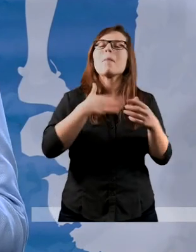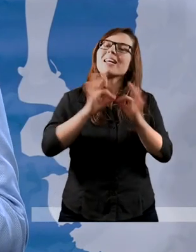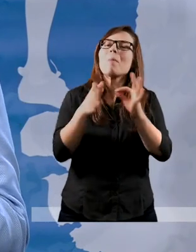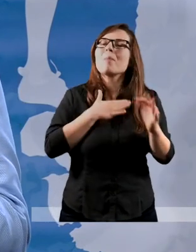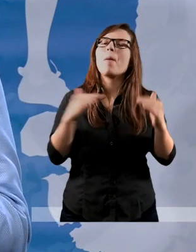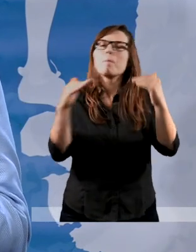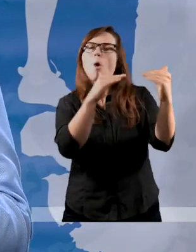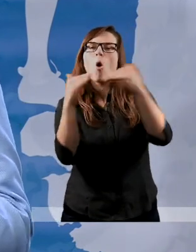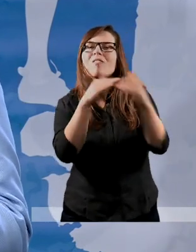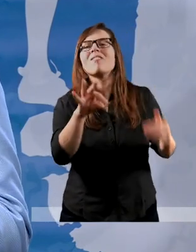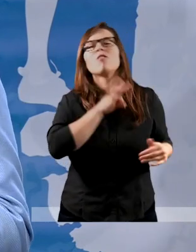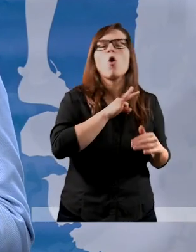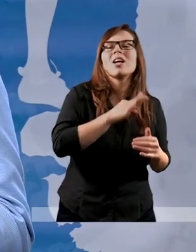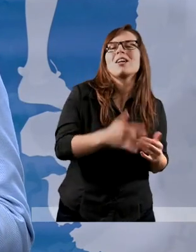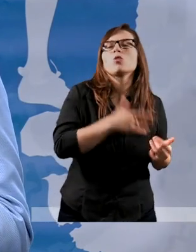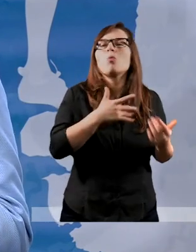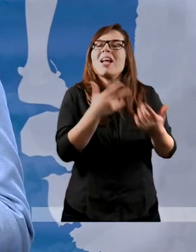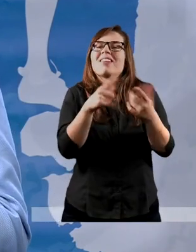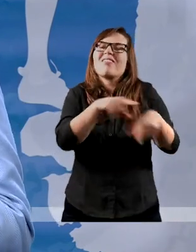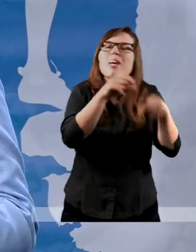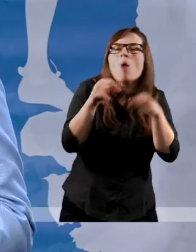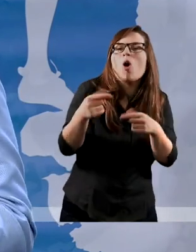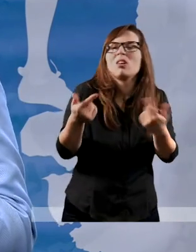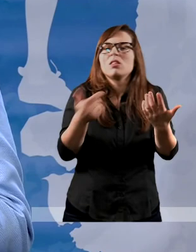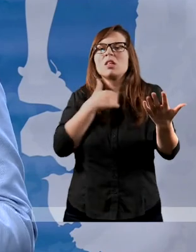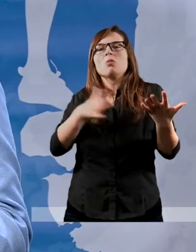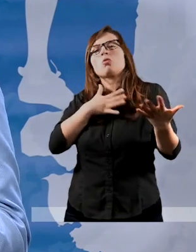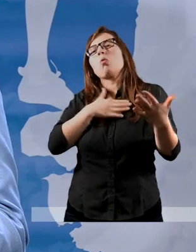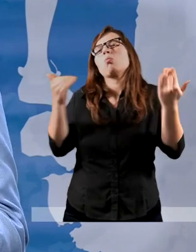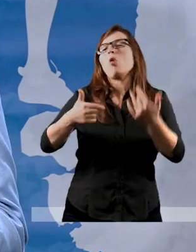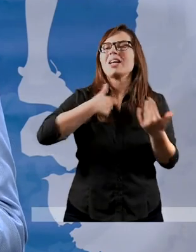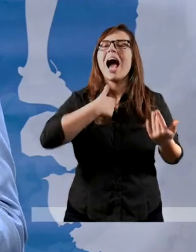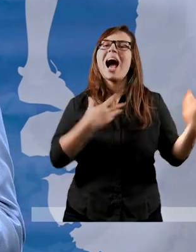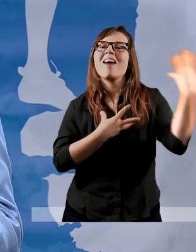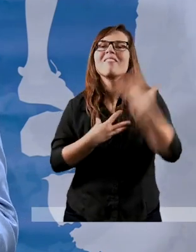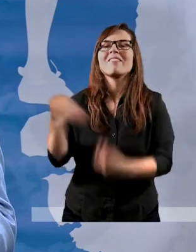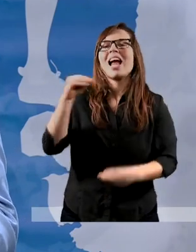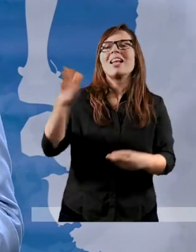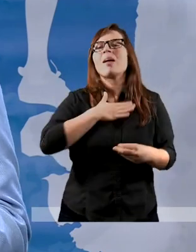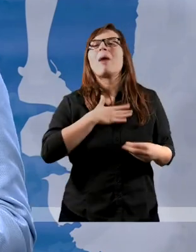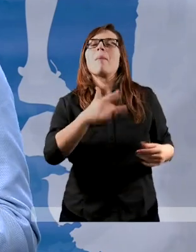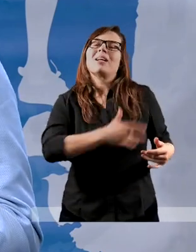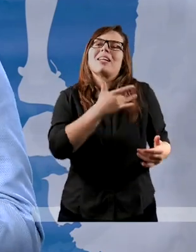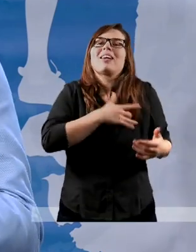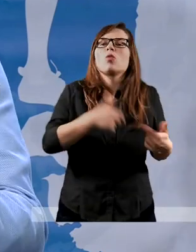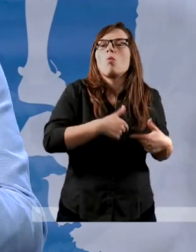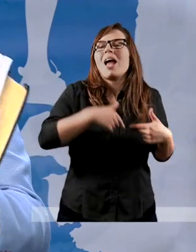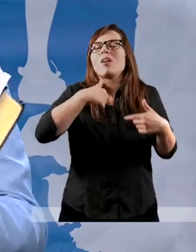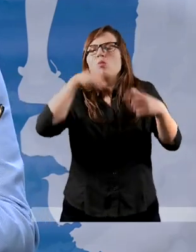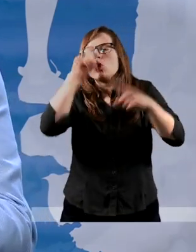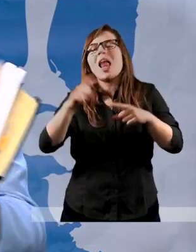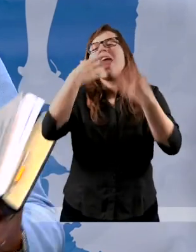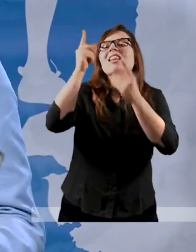swoje sumienia, to niewykluczone, że ja mam o wiele więcej na sumieniu, być może niż ty, internauto czy